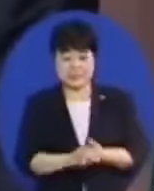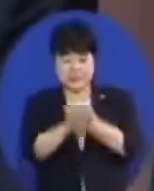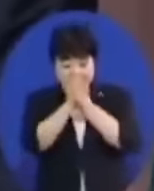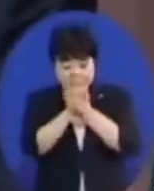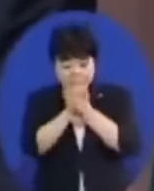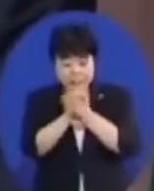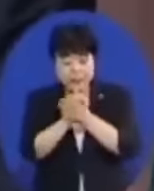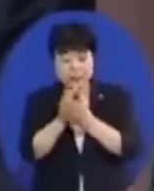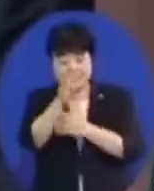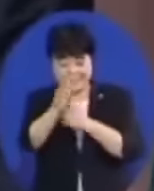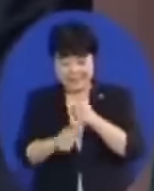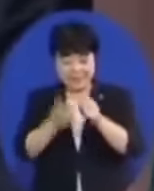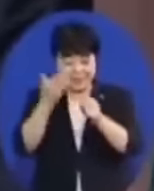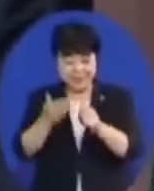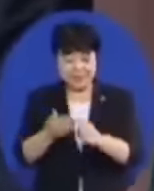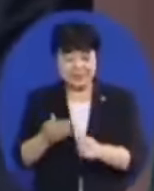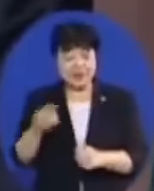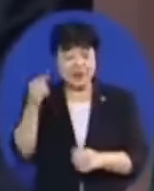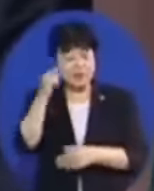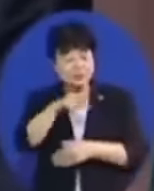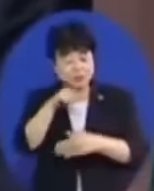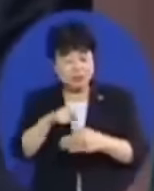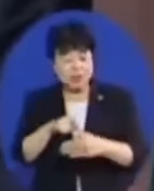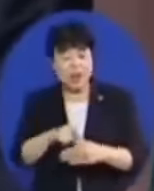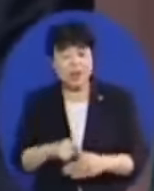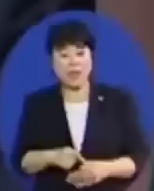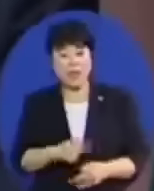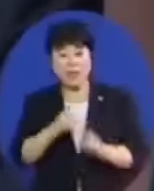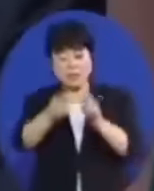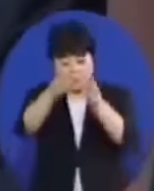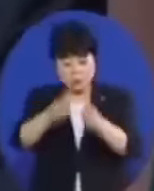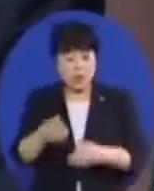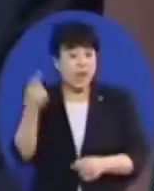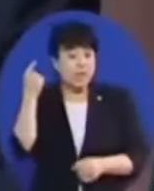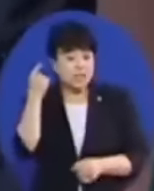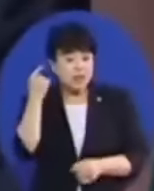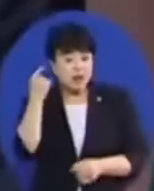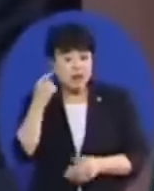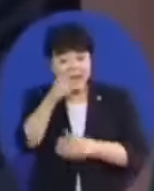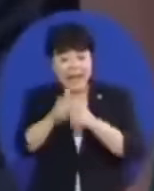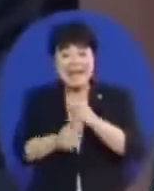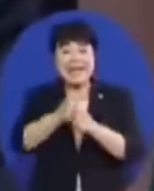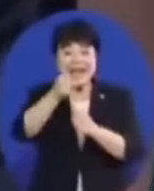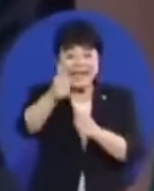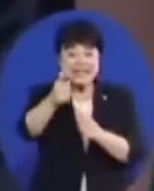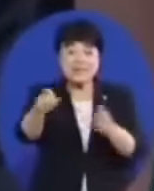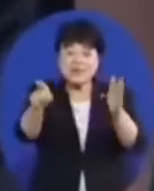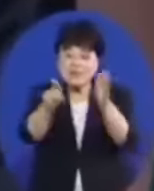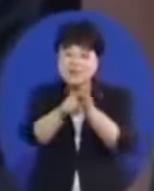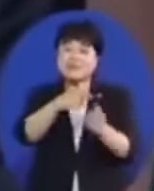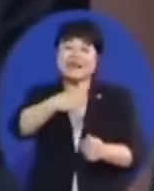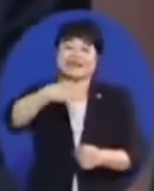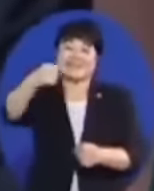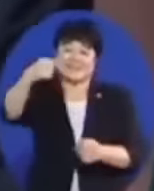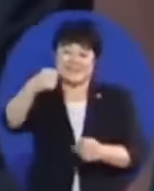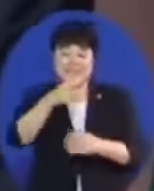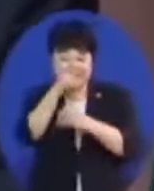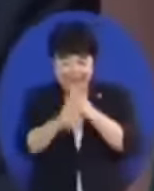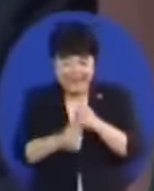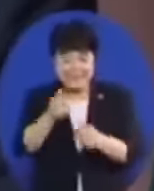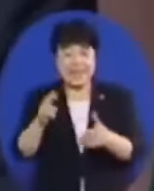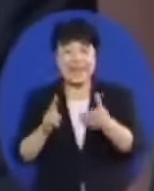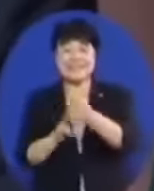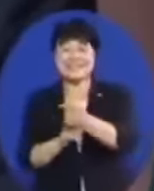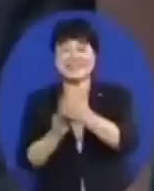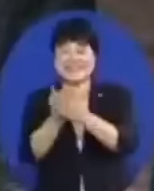기도하는 동안에 하나님의 음성이 마음속에 말씀을 통해서 들려오면 하나님의 믿음을 갖게 되는 것이고 하나님의